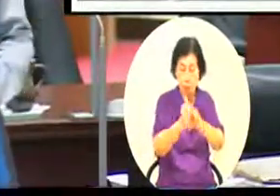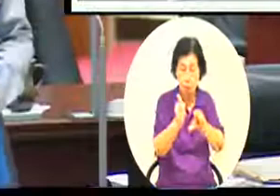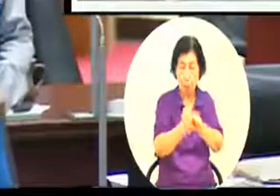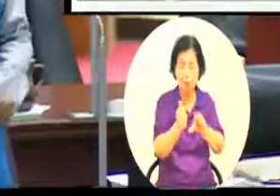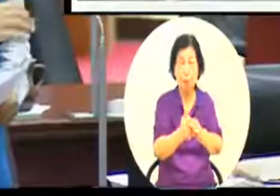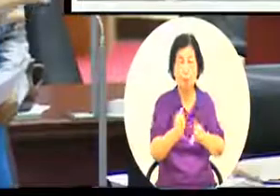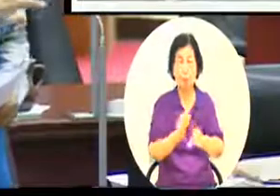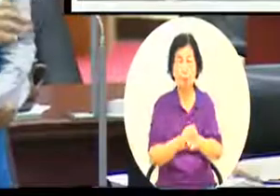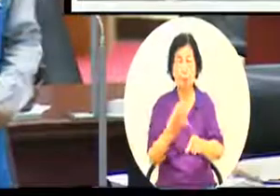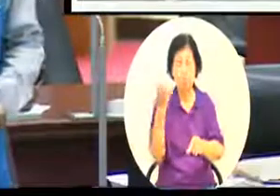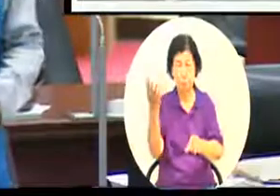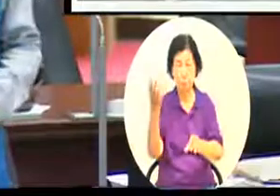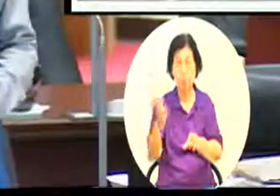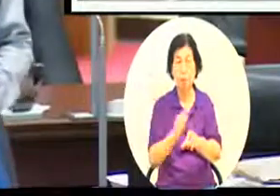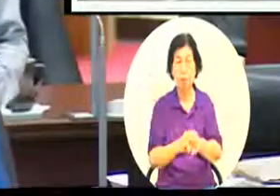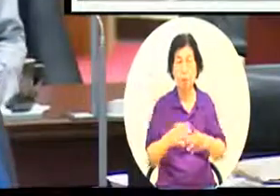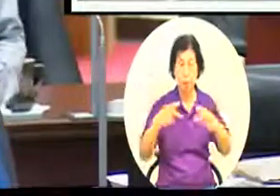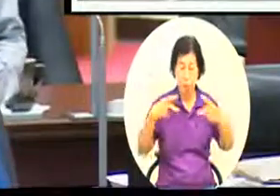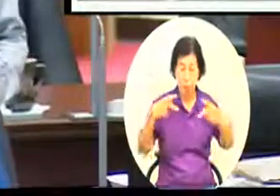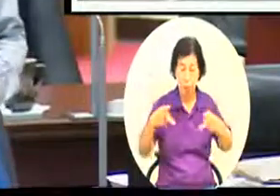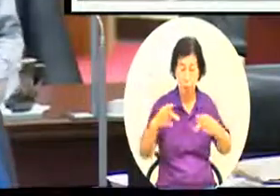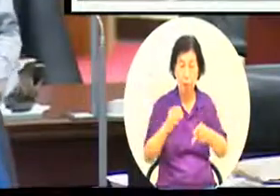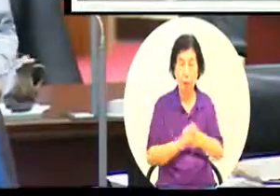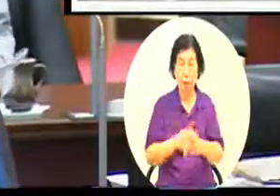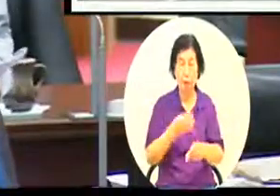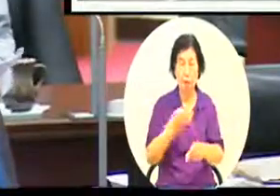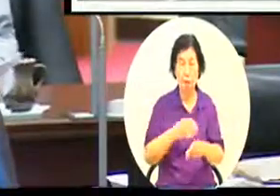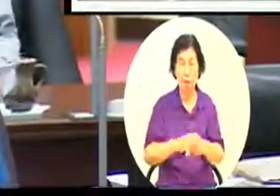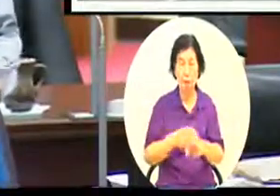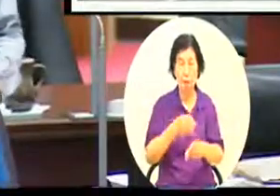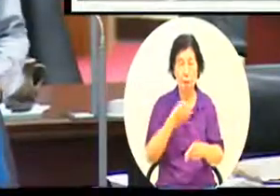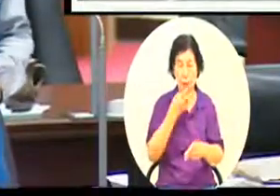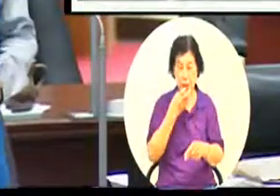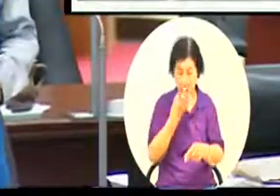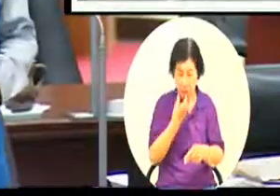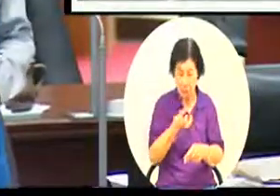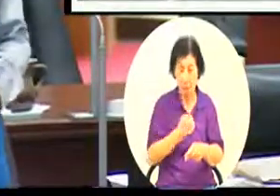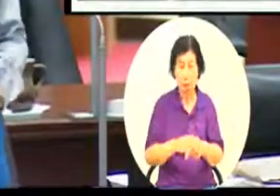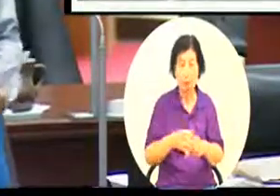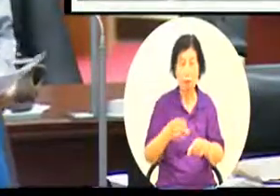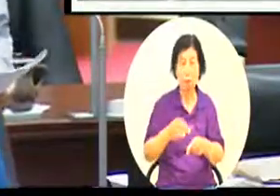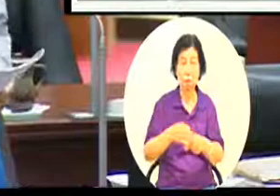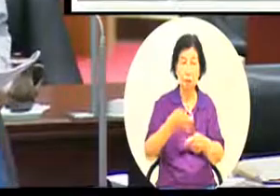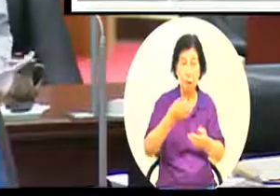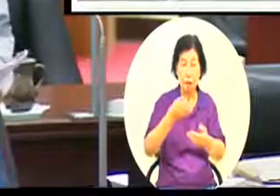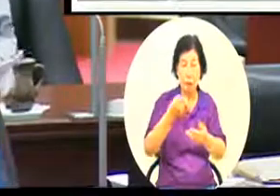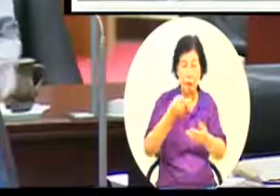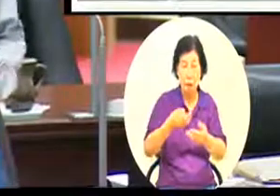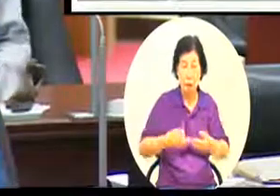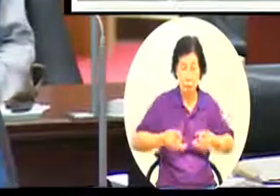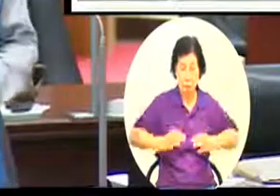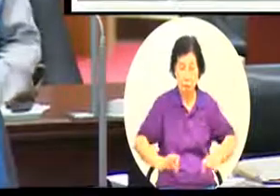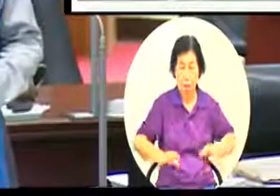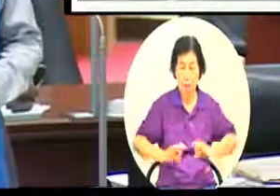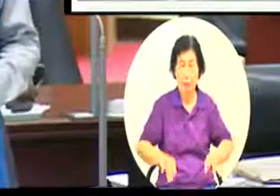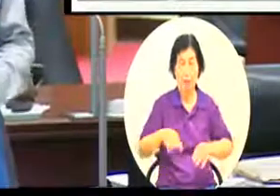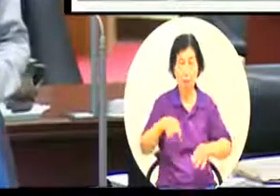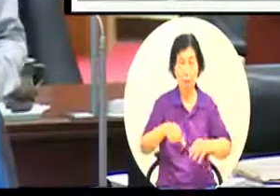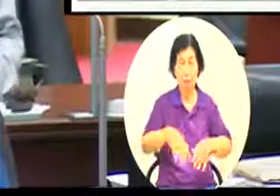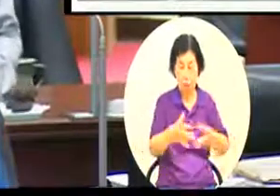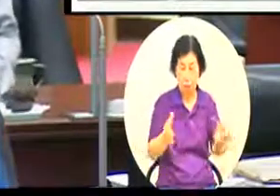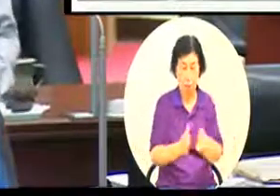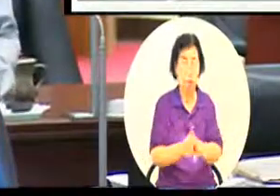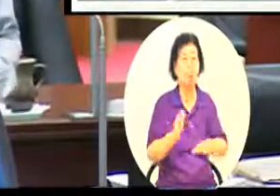运才不会处在一个亏本的一个状态啊。所以本席哈，觉得目前我们高雄捷运局哈，对